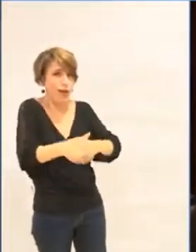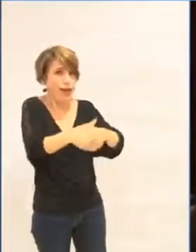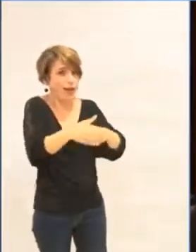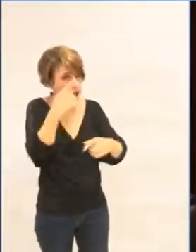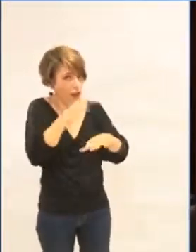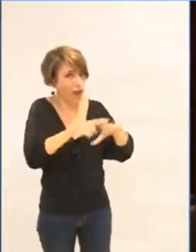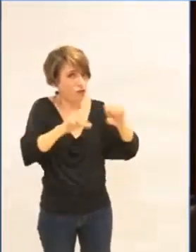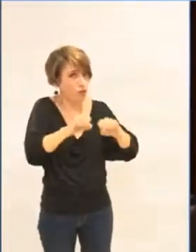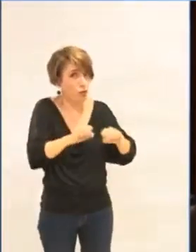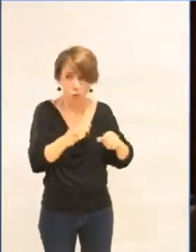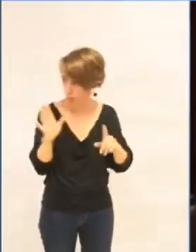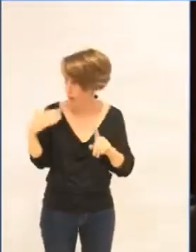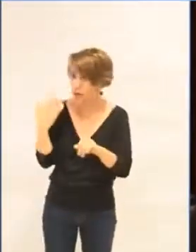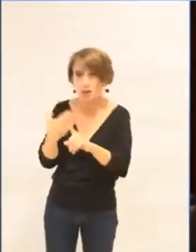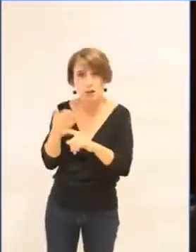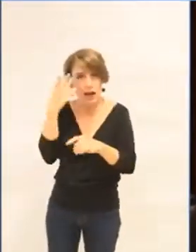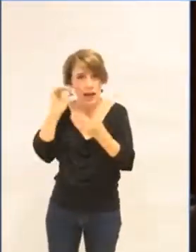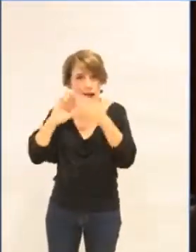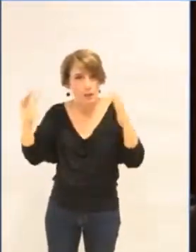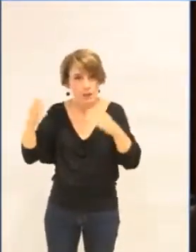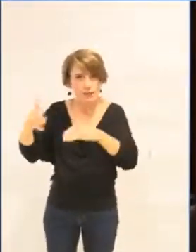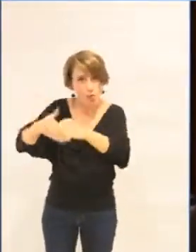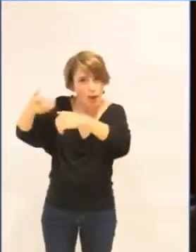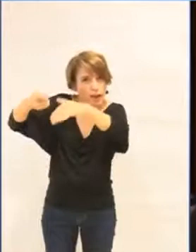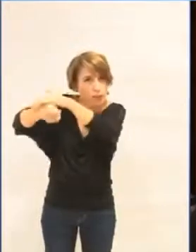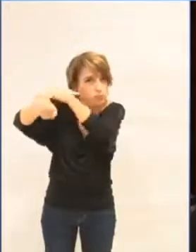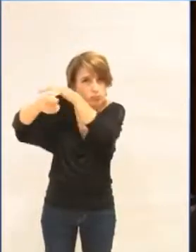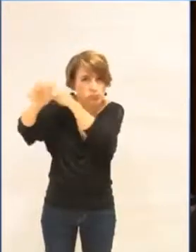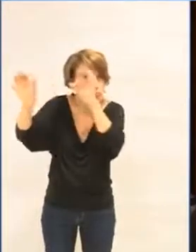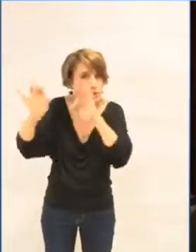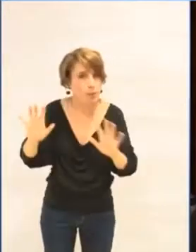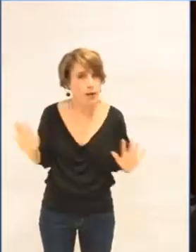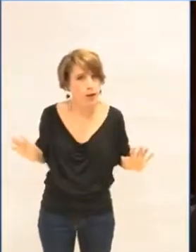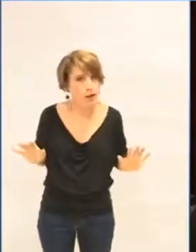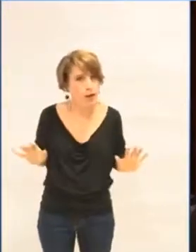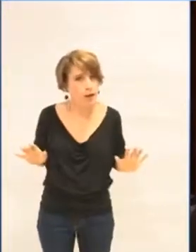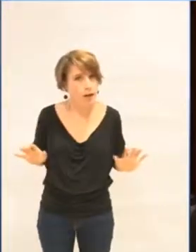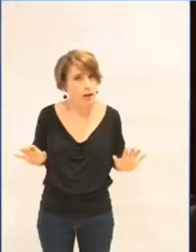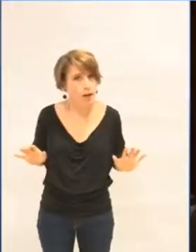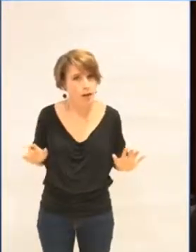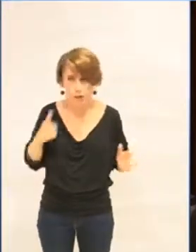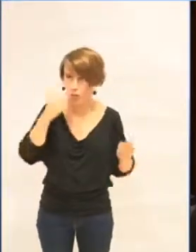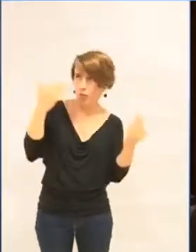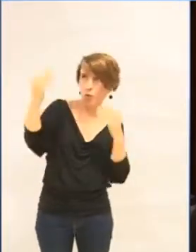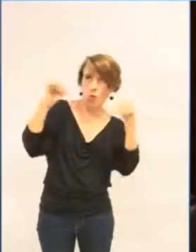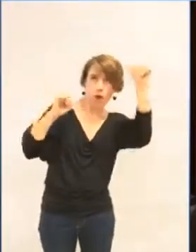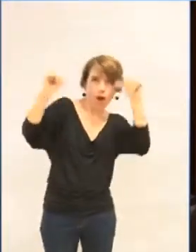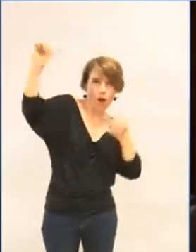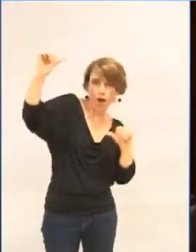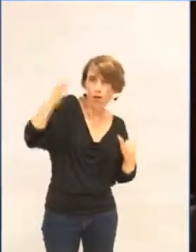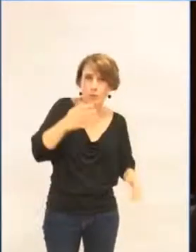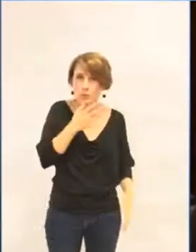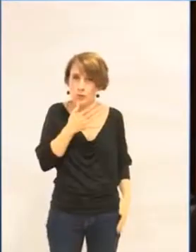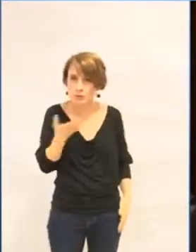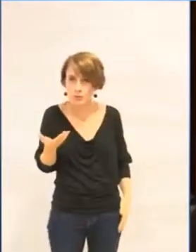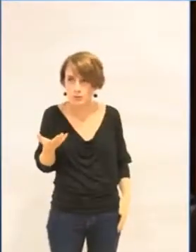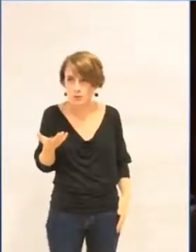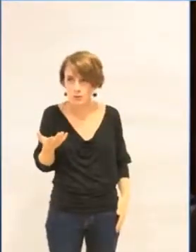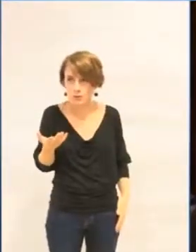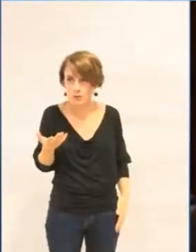égales. Pour ma part, pour notre part, nous ne jouerons plus contre la ville, contre